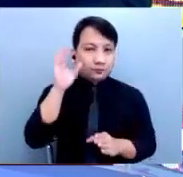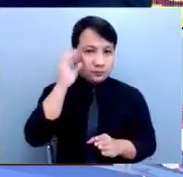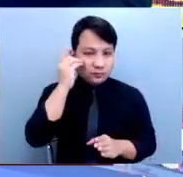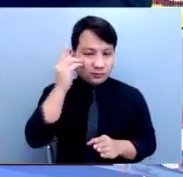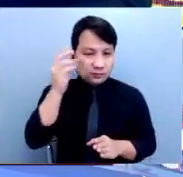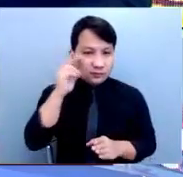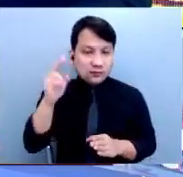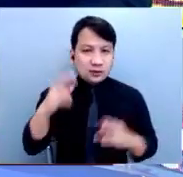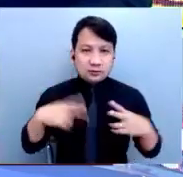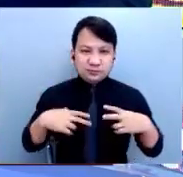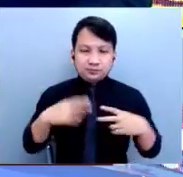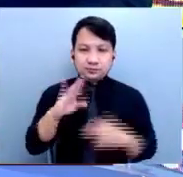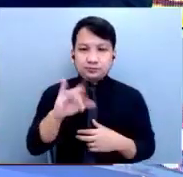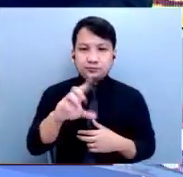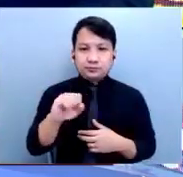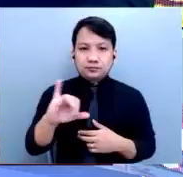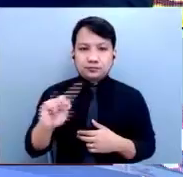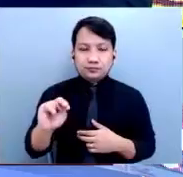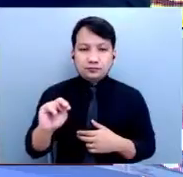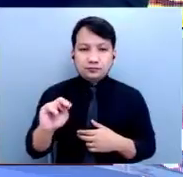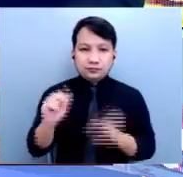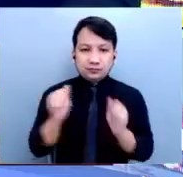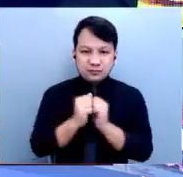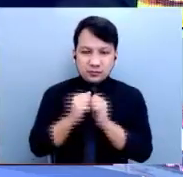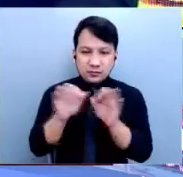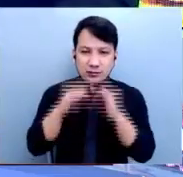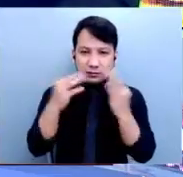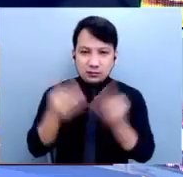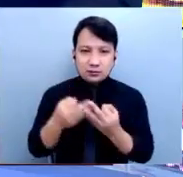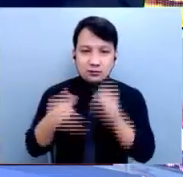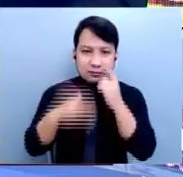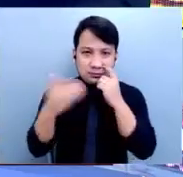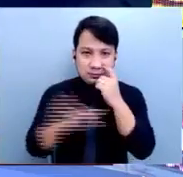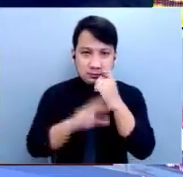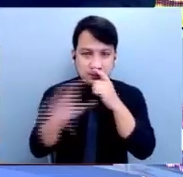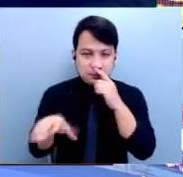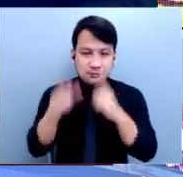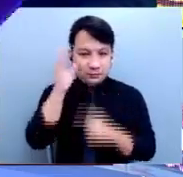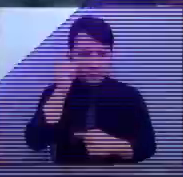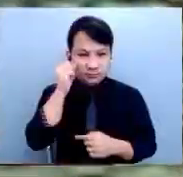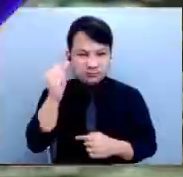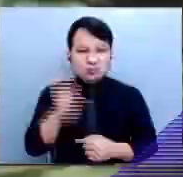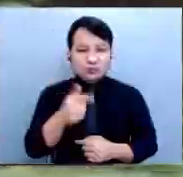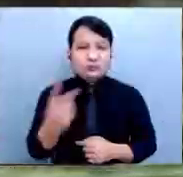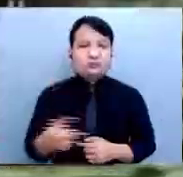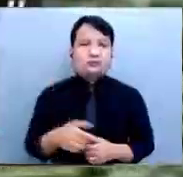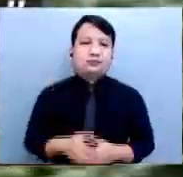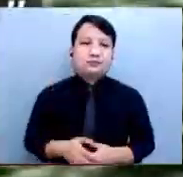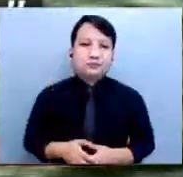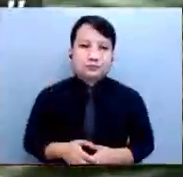nagbabakasyon sa Balesin kasama ang kanyang pamilya. Nasa frontline balitang iyan si Camille Samonte.